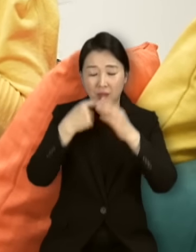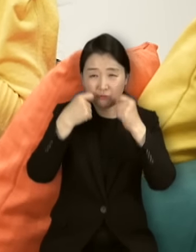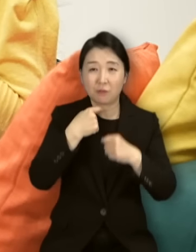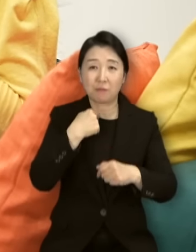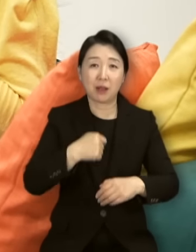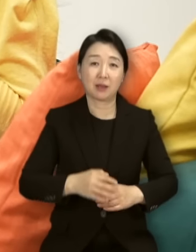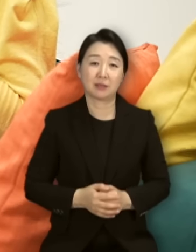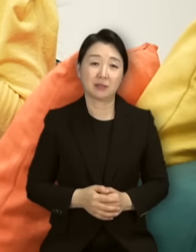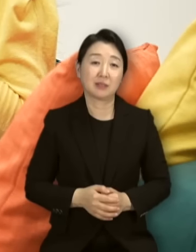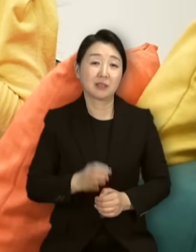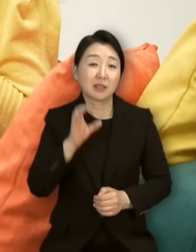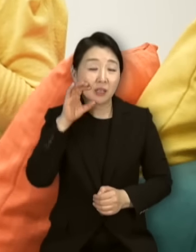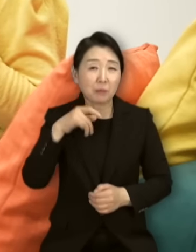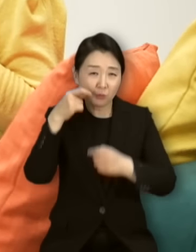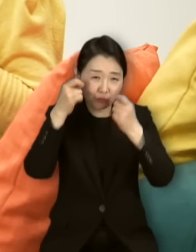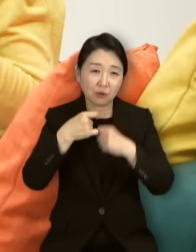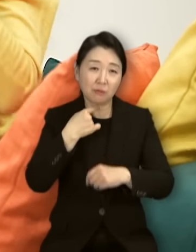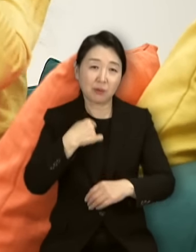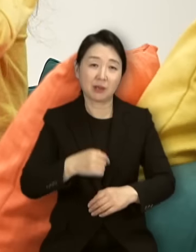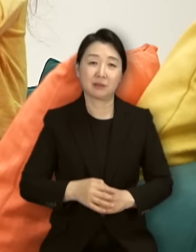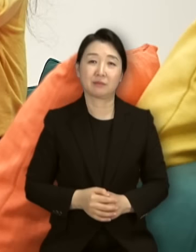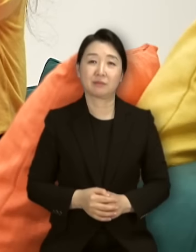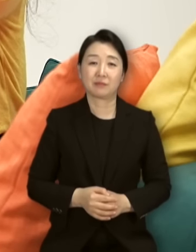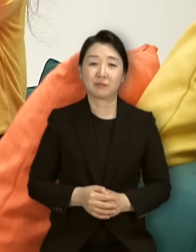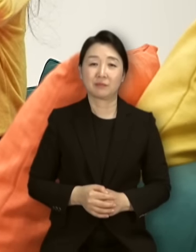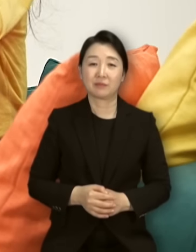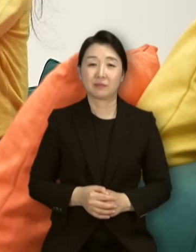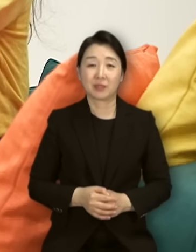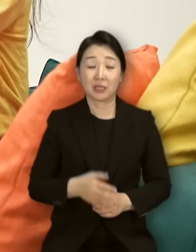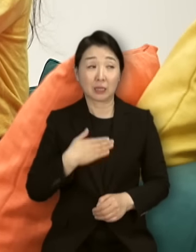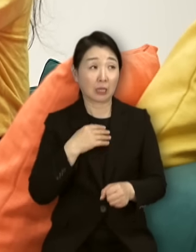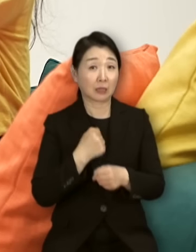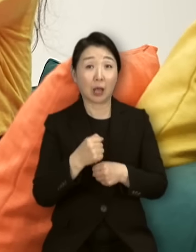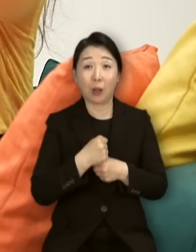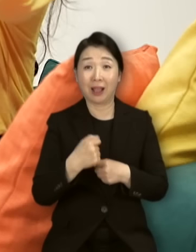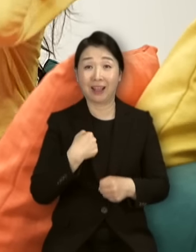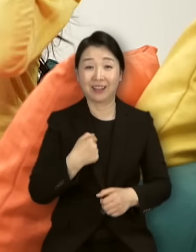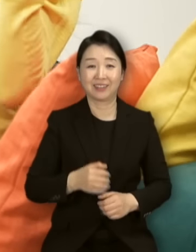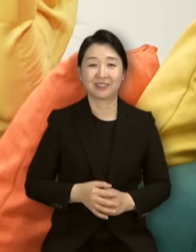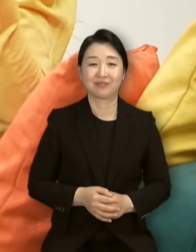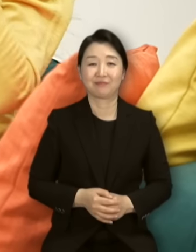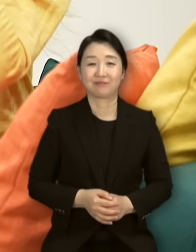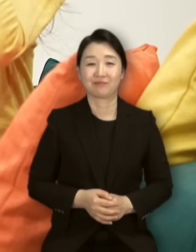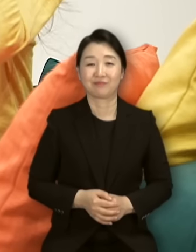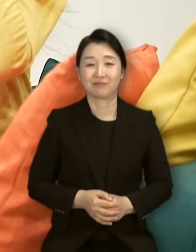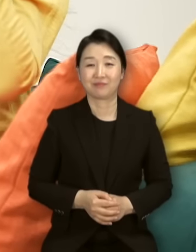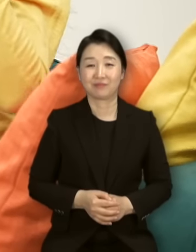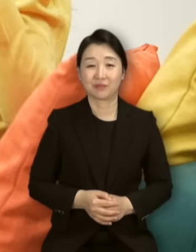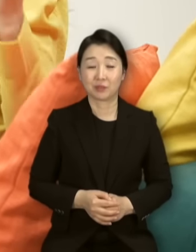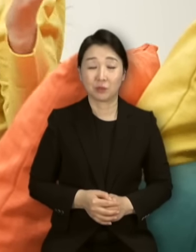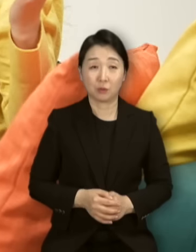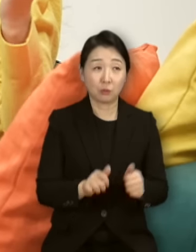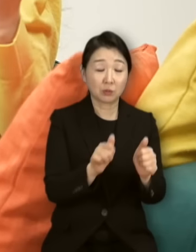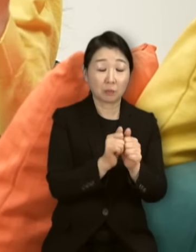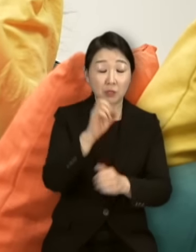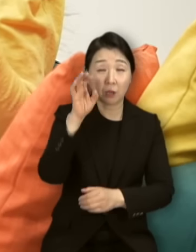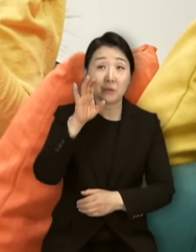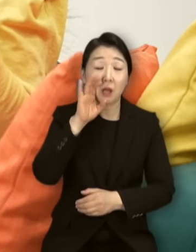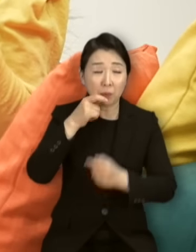어이 남자가 갑자기 카페에서 엉 우는데 와 이거 그렇게 되게 믿음직한 등치큰